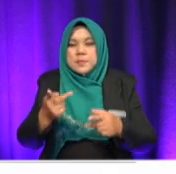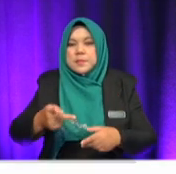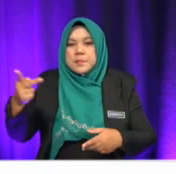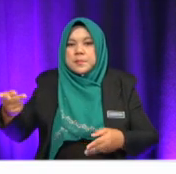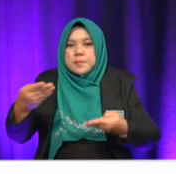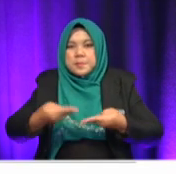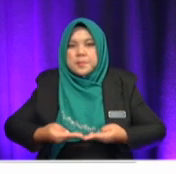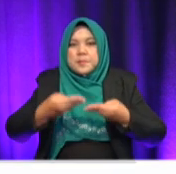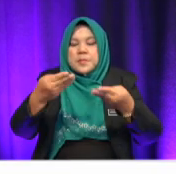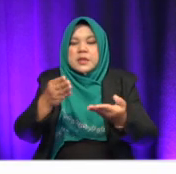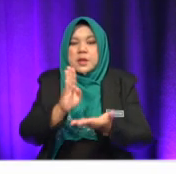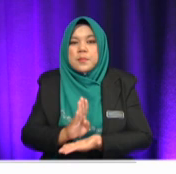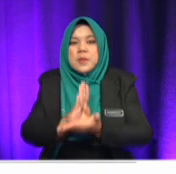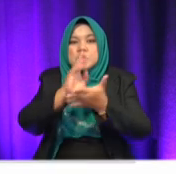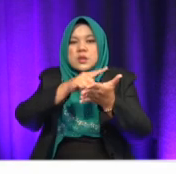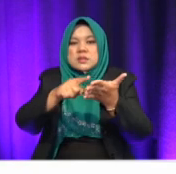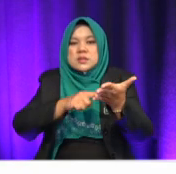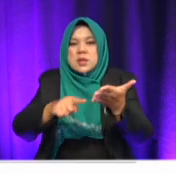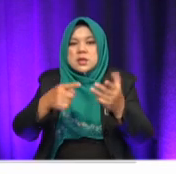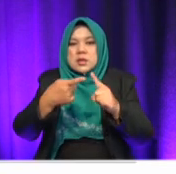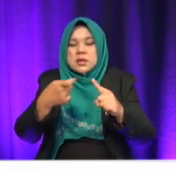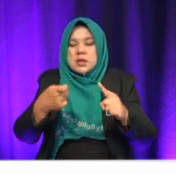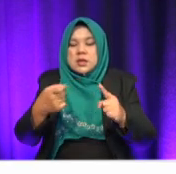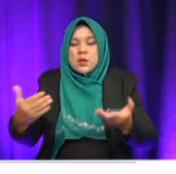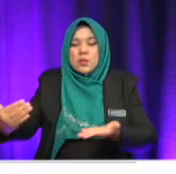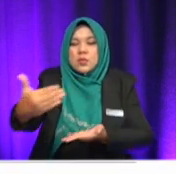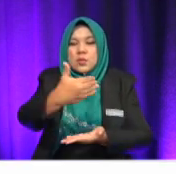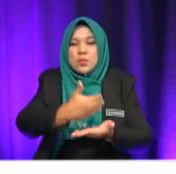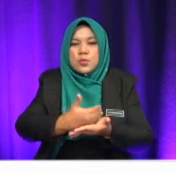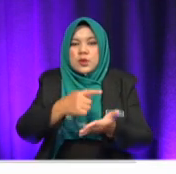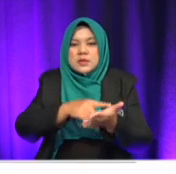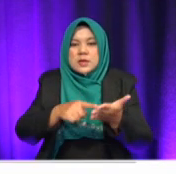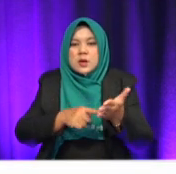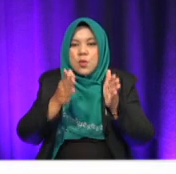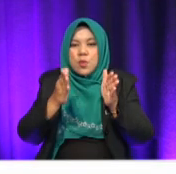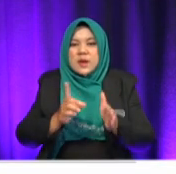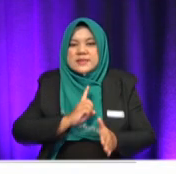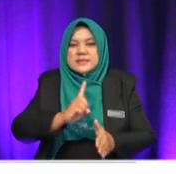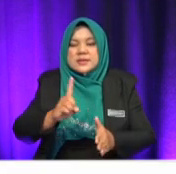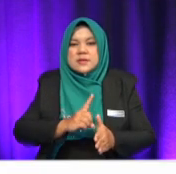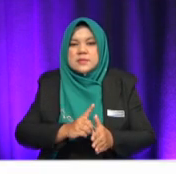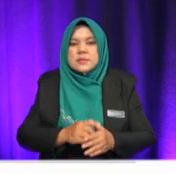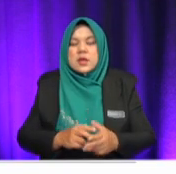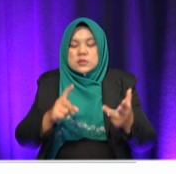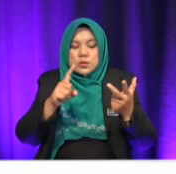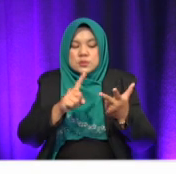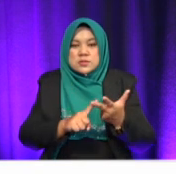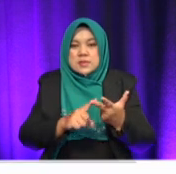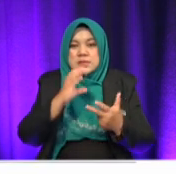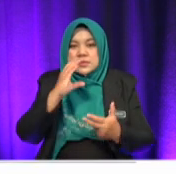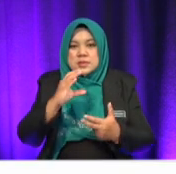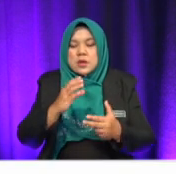bantuan zakat yang dikutip daripada orang Islam yang ketiga pihak yang layak menerima